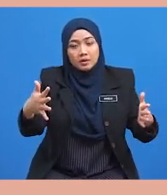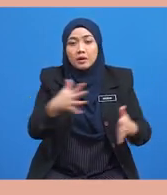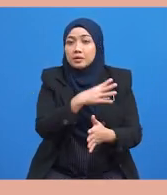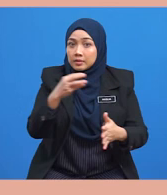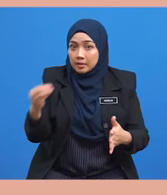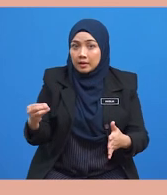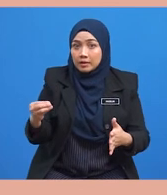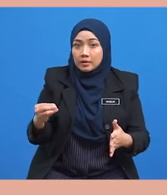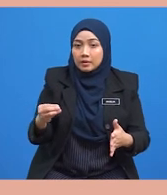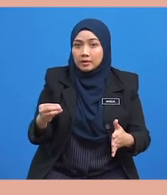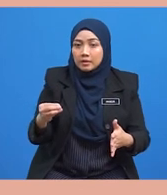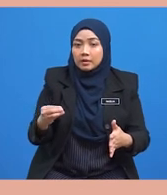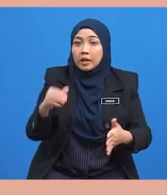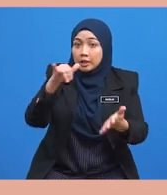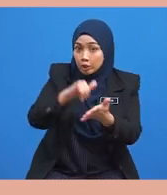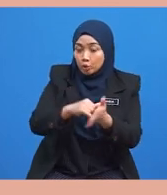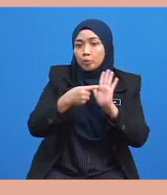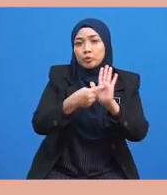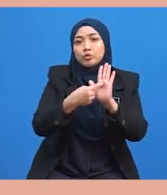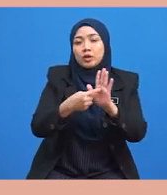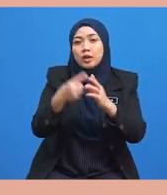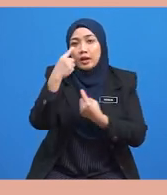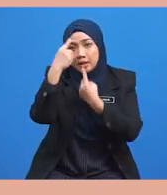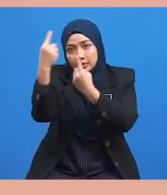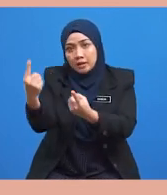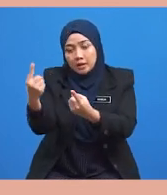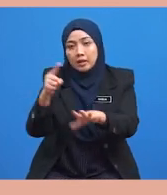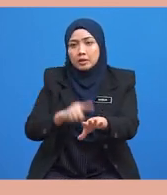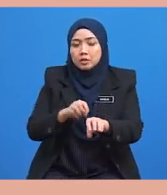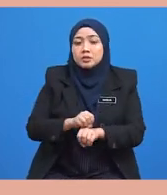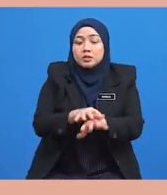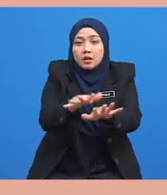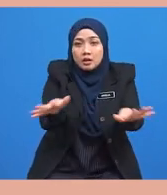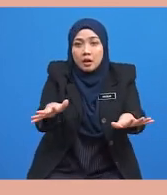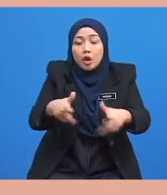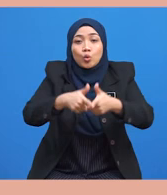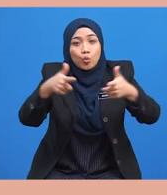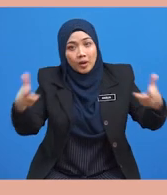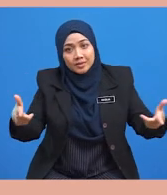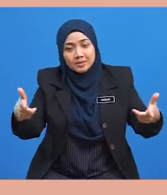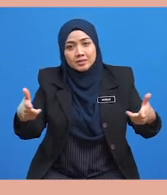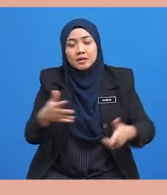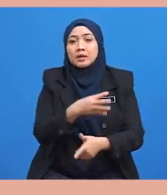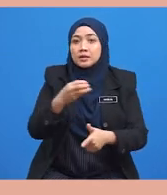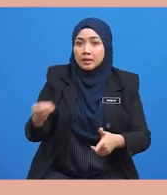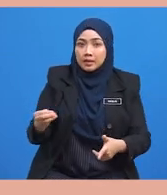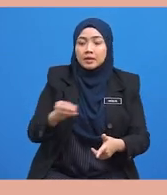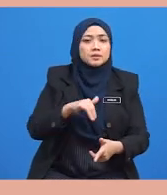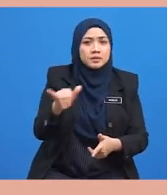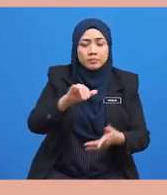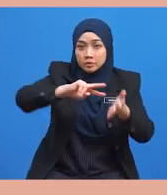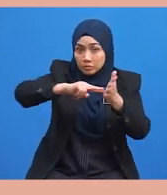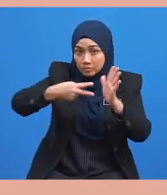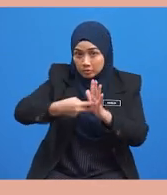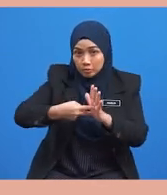itu menunjukkan bahawa data diserak lebih luas. Begitulah juga keadaan sekiranya